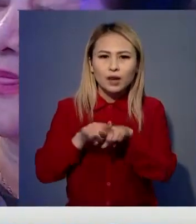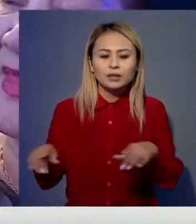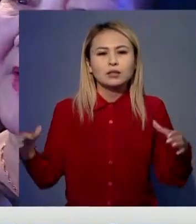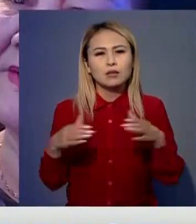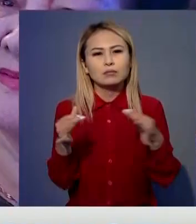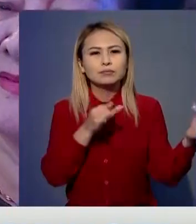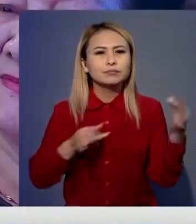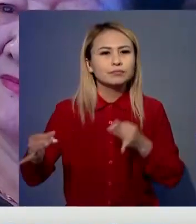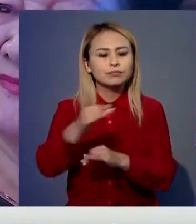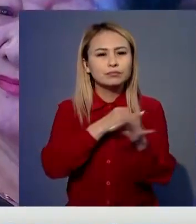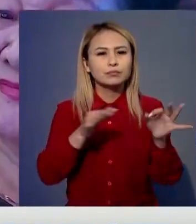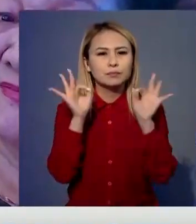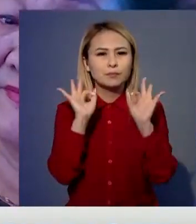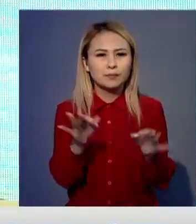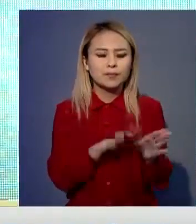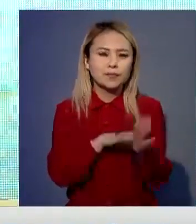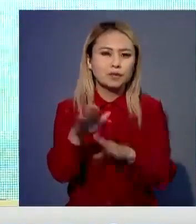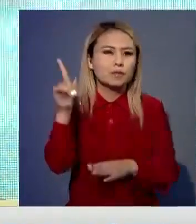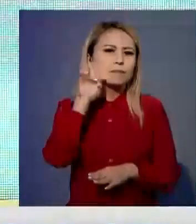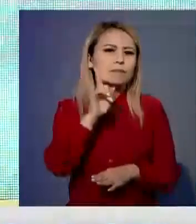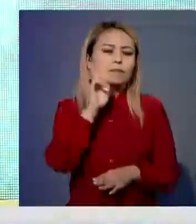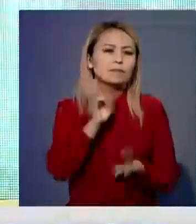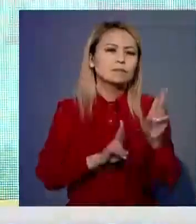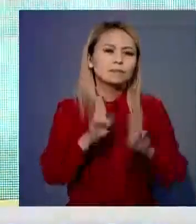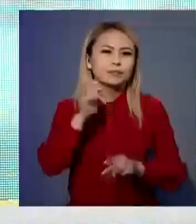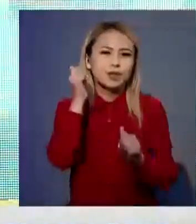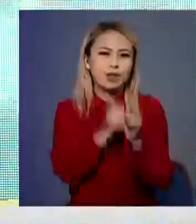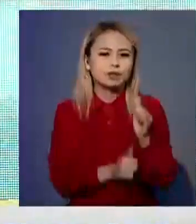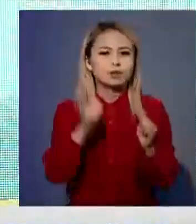өнерінің мәртебесін көтеруге бағытталған шараны дәстүрге айналдырып, жыл